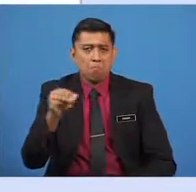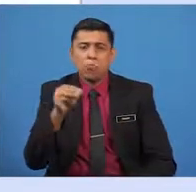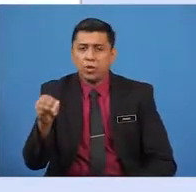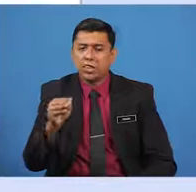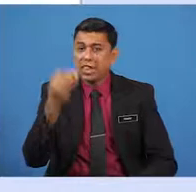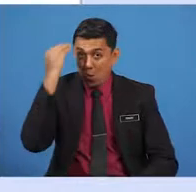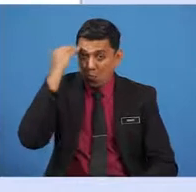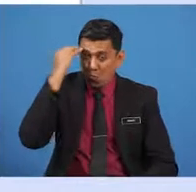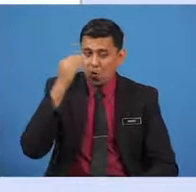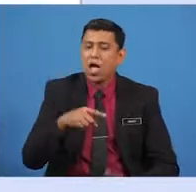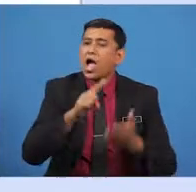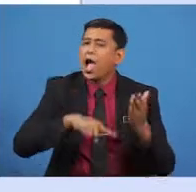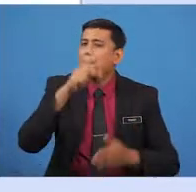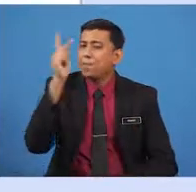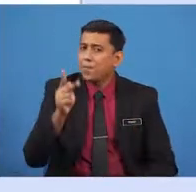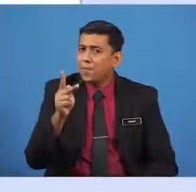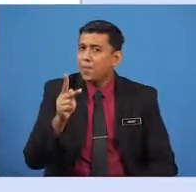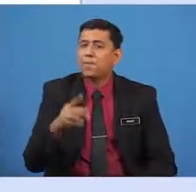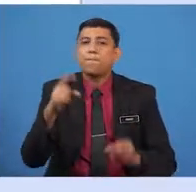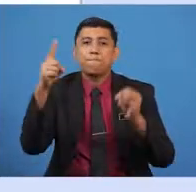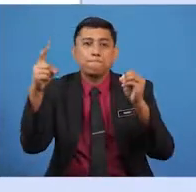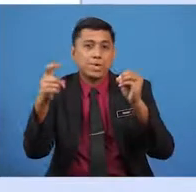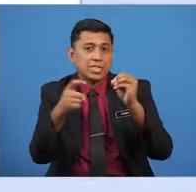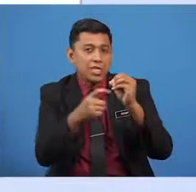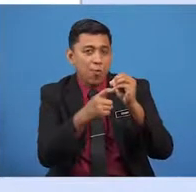tahu apakah persenyawaan?